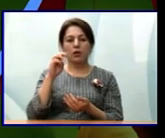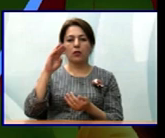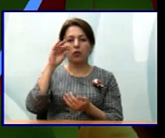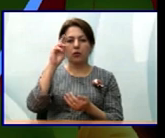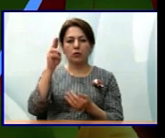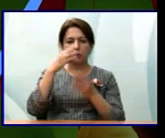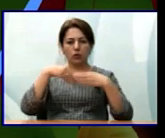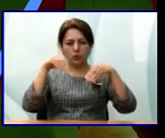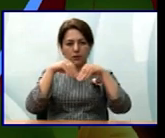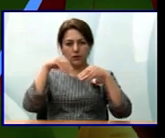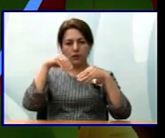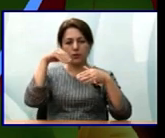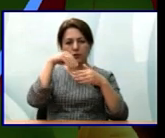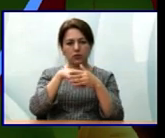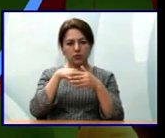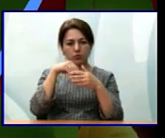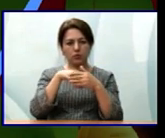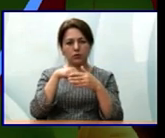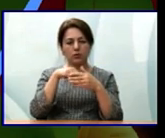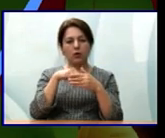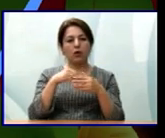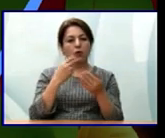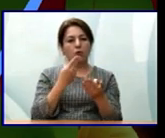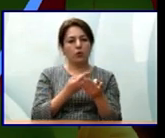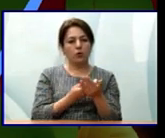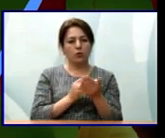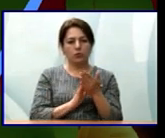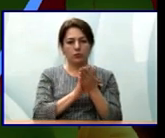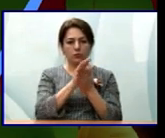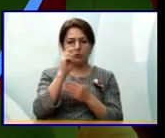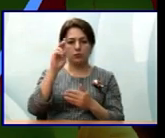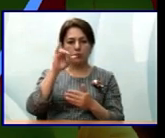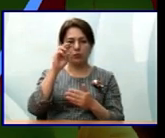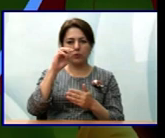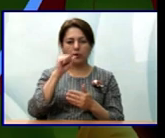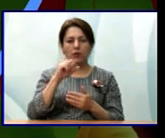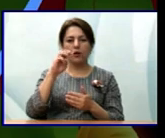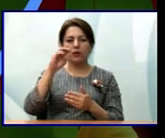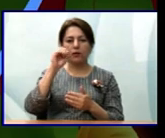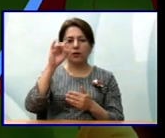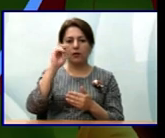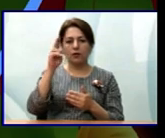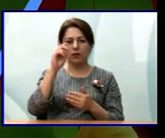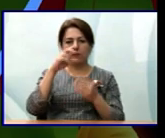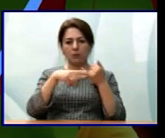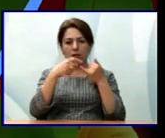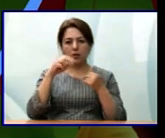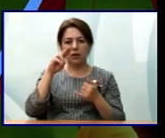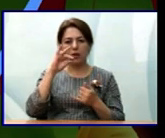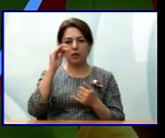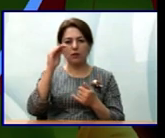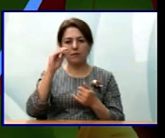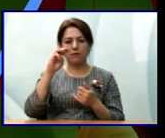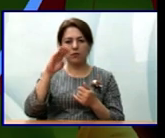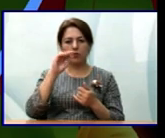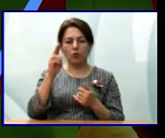tokdoshlar oilasiga kiruvchi yotib o'suvchi buta terak bargli liftok. To'g'ri